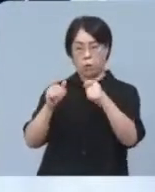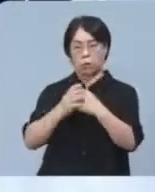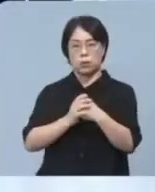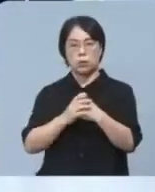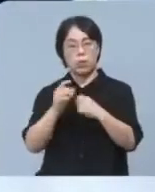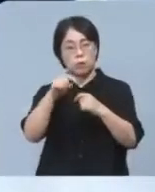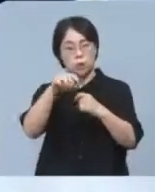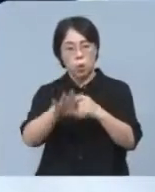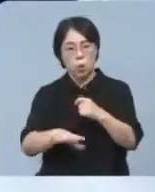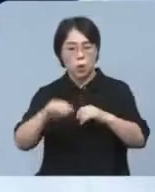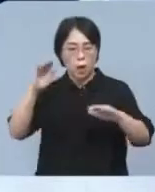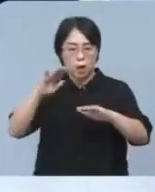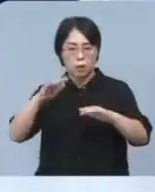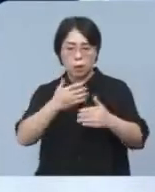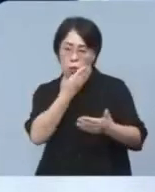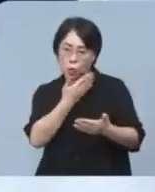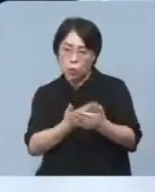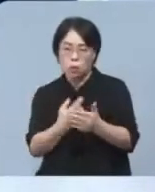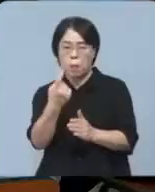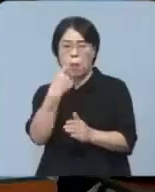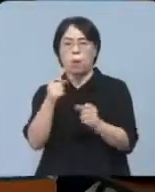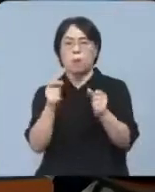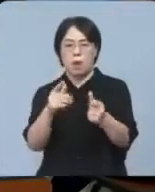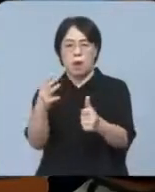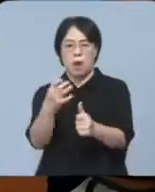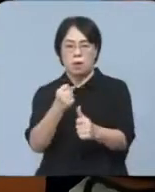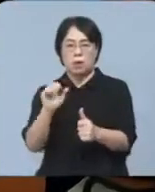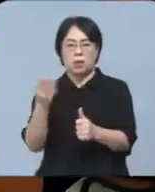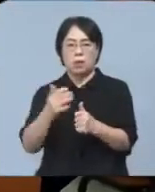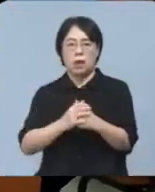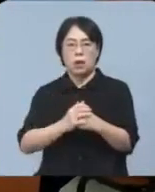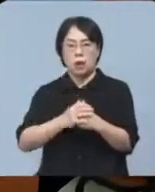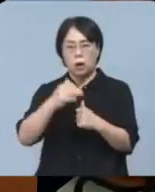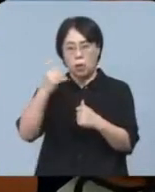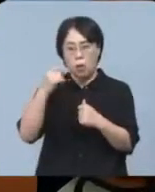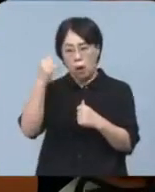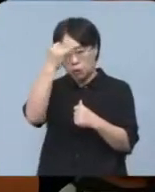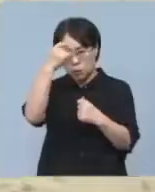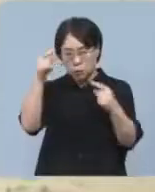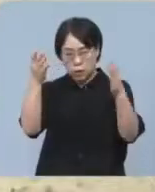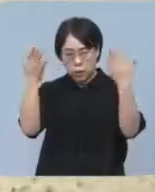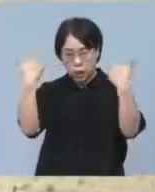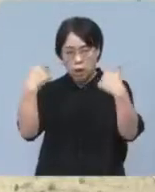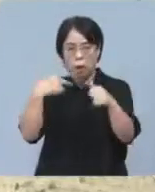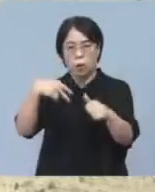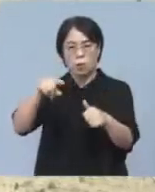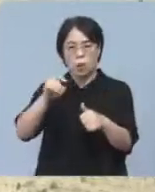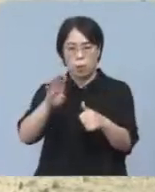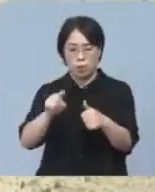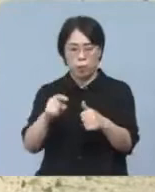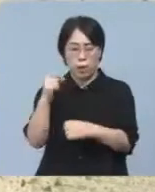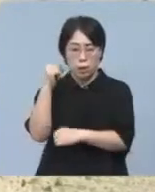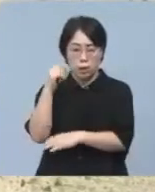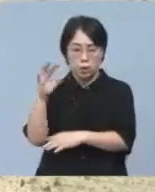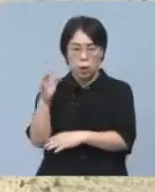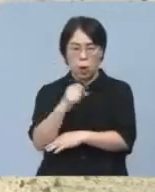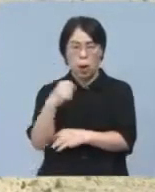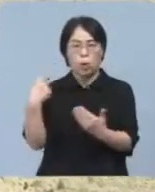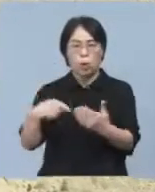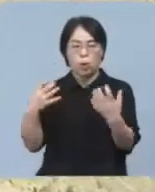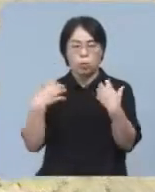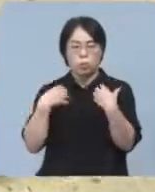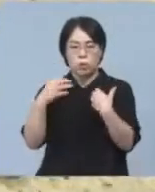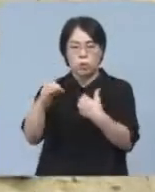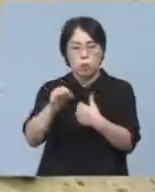학생들은 소중한 배움의 기회를 얻었습니다 충북대학교 사범대를 주축으로 한 해외 교육 봉사단은 교육부의 지원을 받아